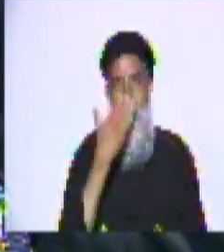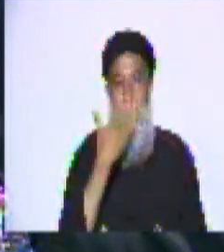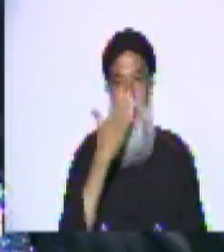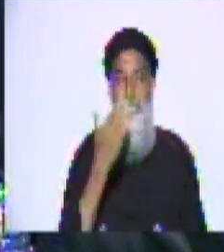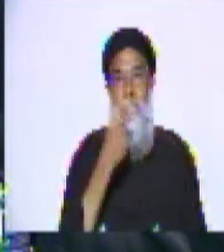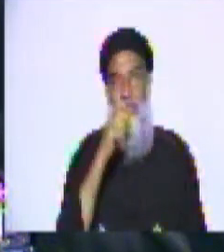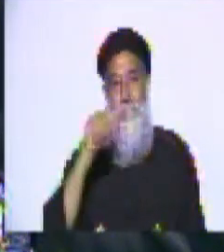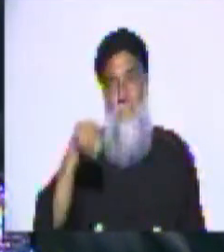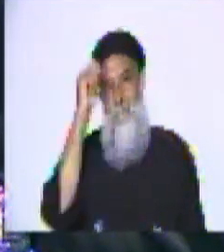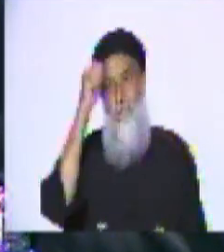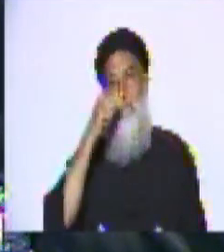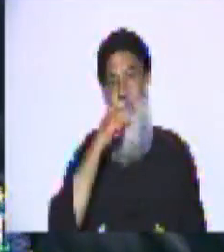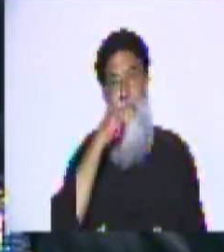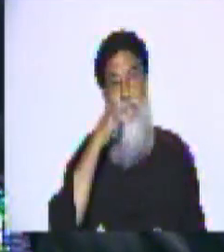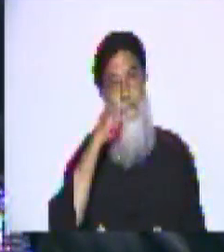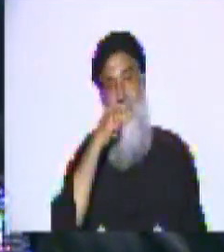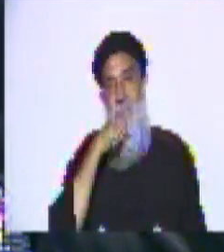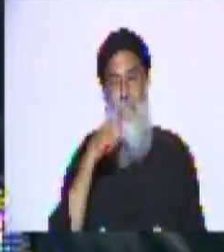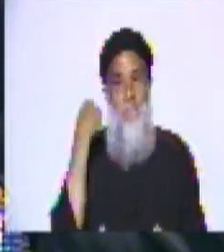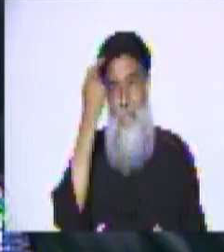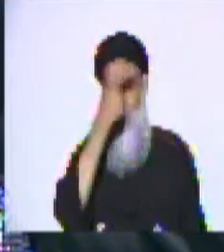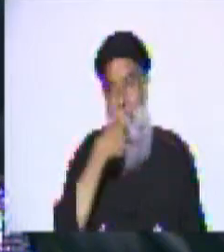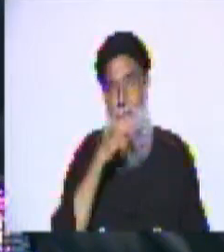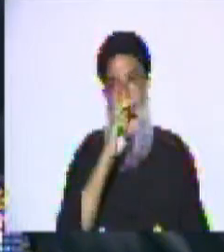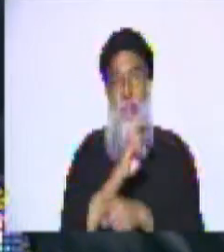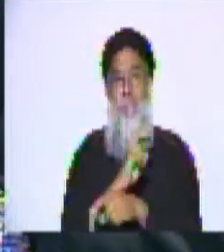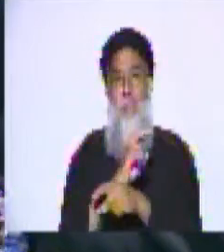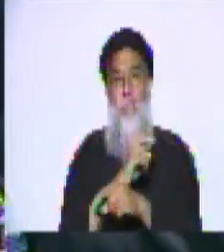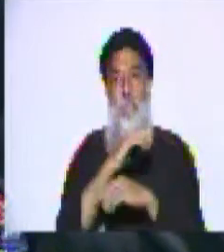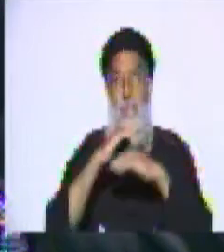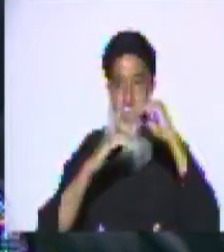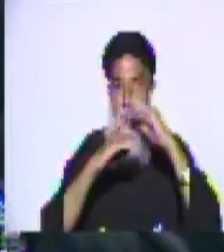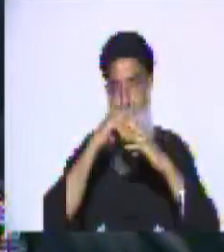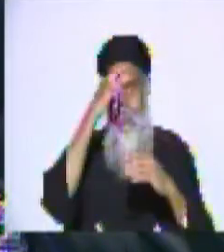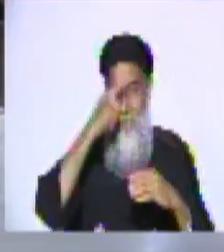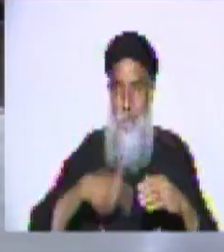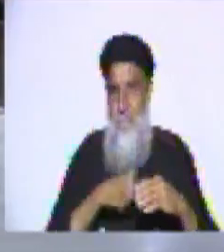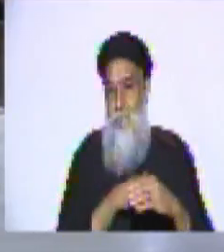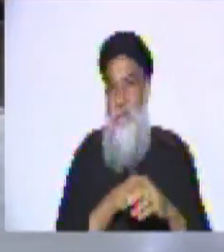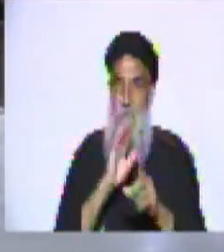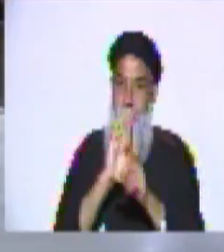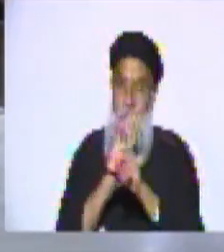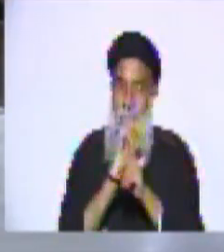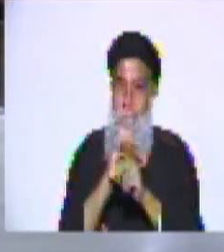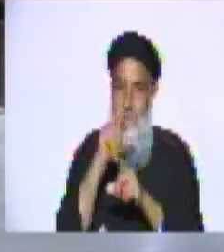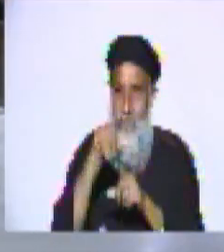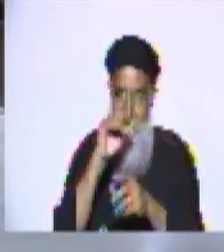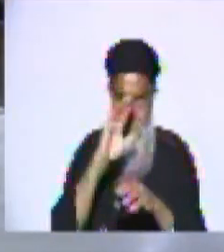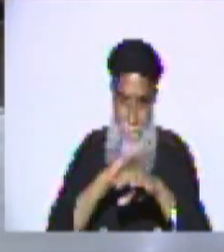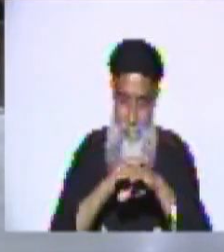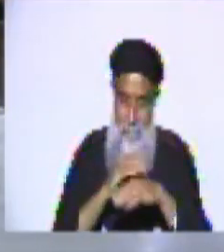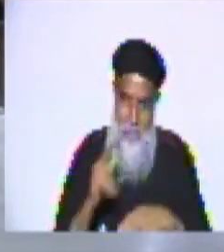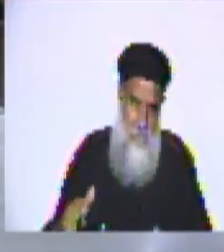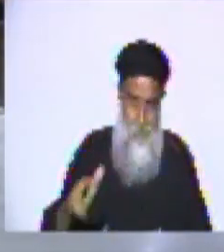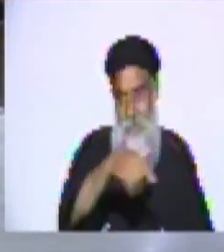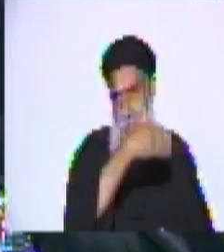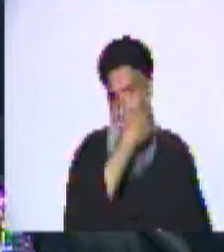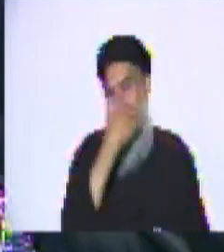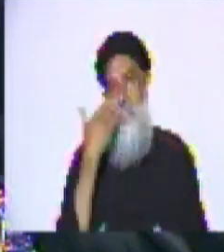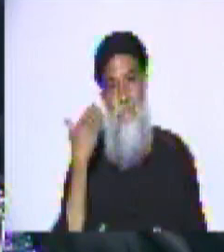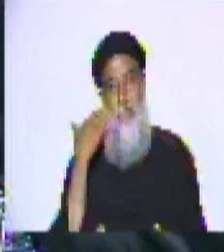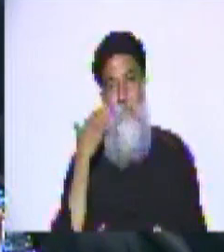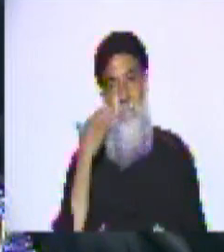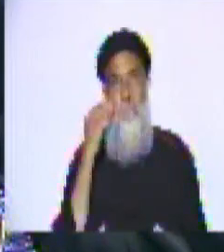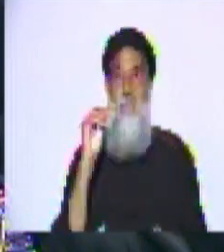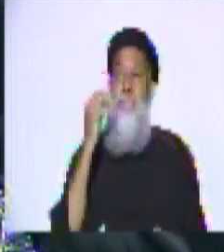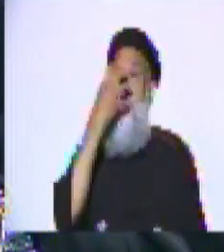ابائنا الرسل، وضح معلمنا لوقا دور الكنيسة. مكتوب بينما هم يخدمون الرب ويصومون